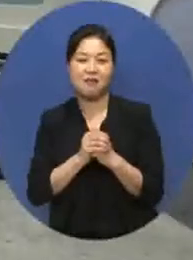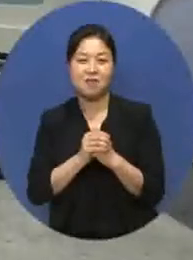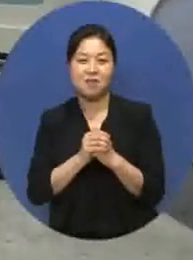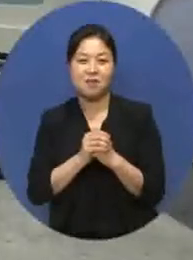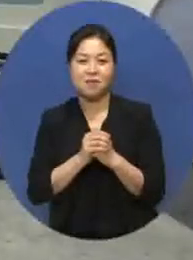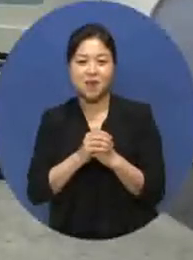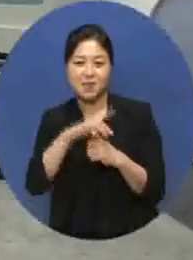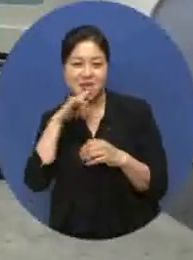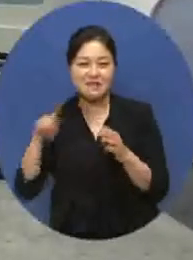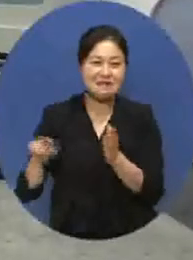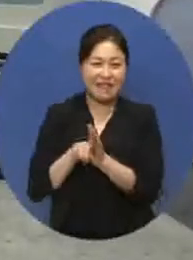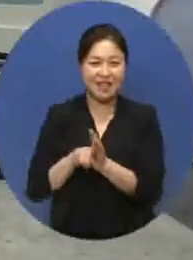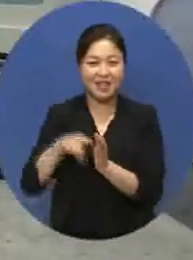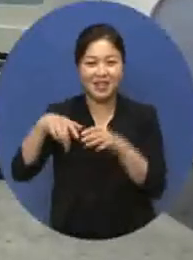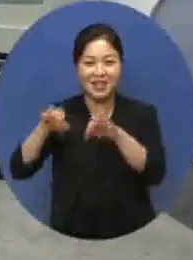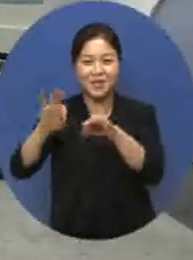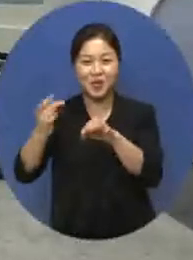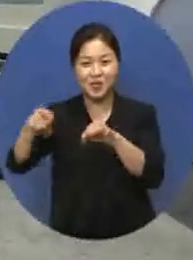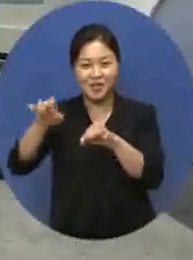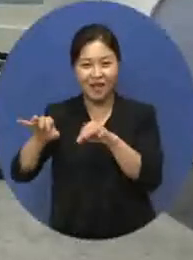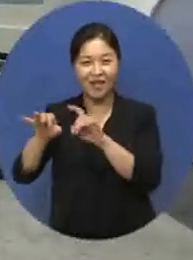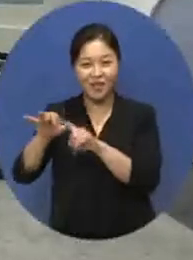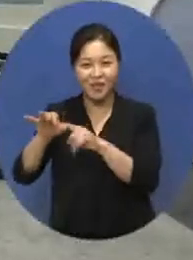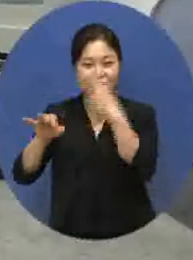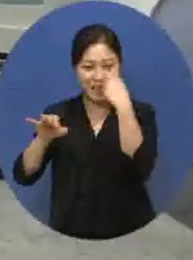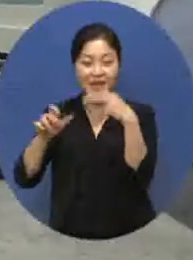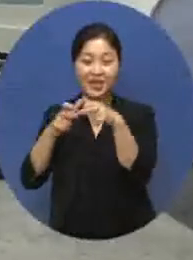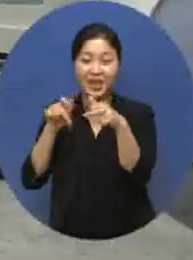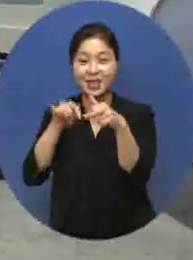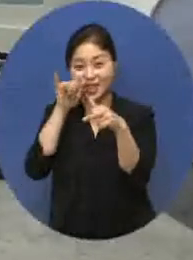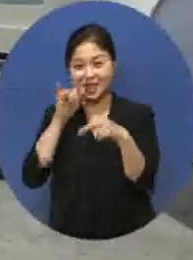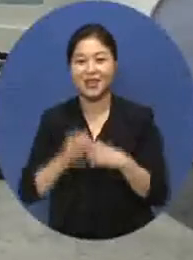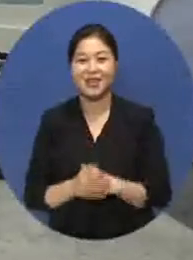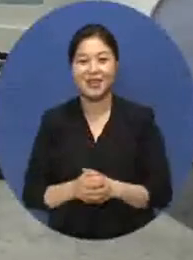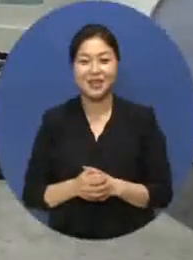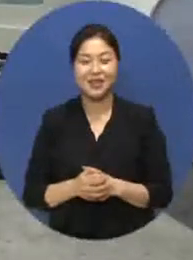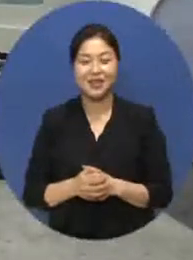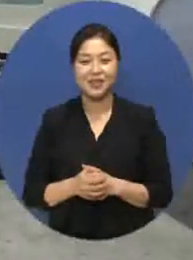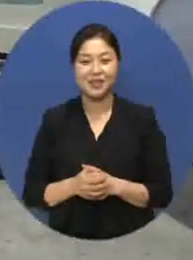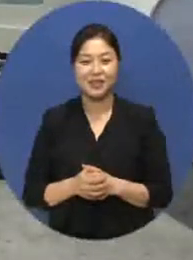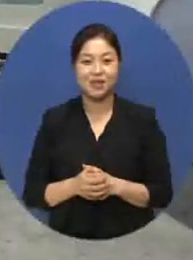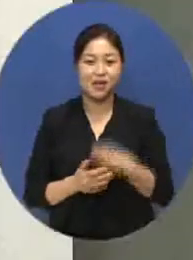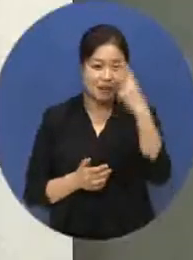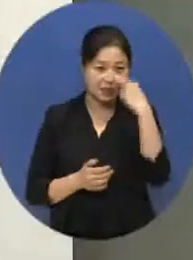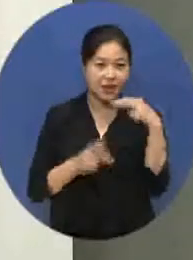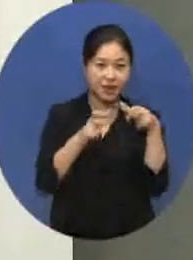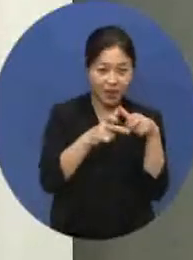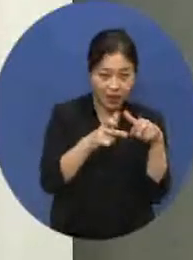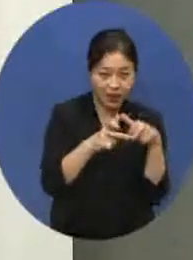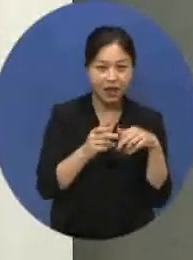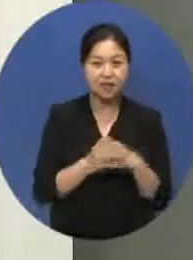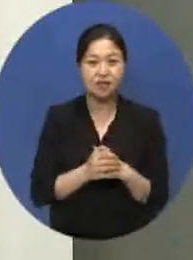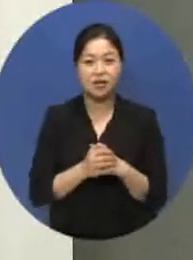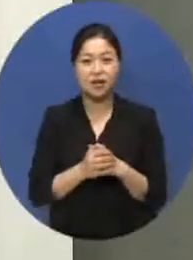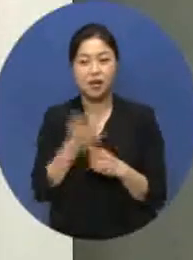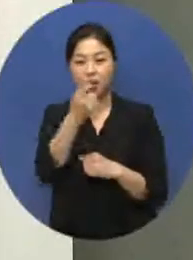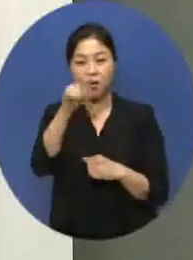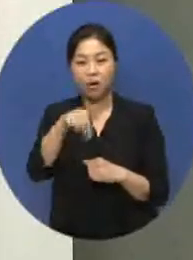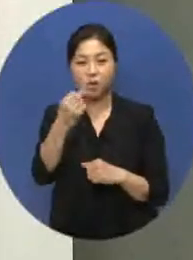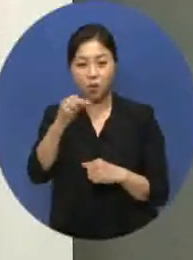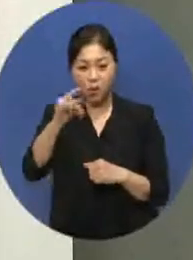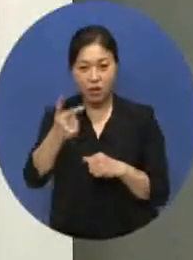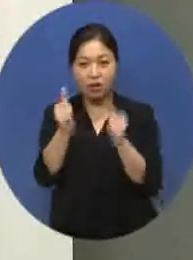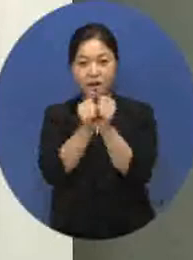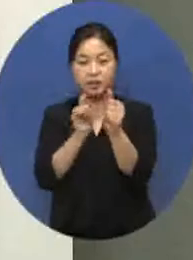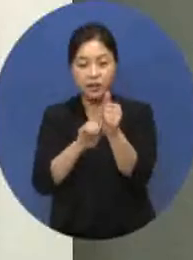씨도 장애. 아 그렇습니까? 예, 시각장애. 뭐, 한 분은 시각장애, 곽도원 씨는